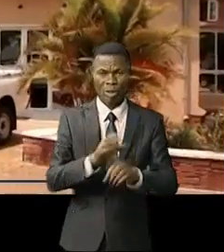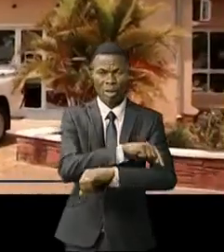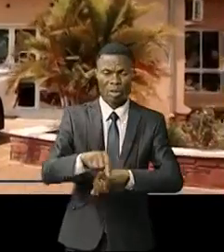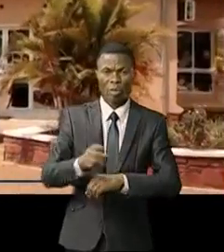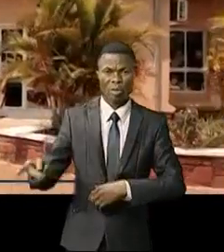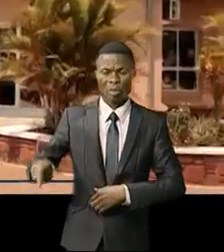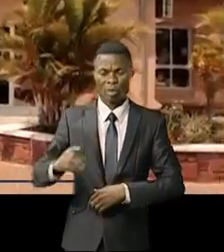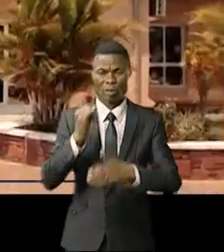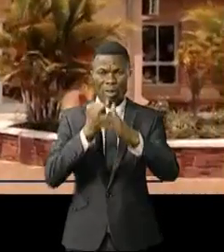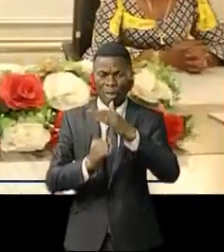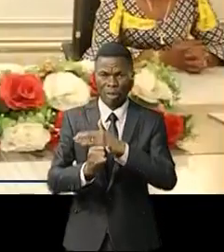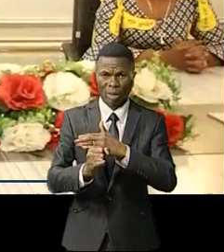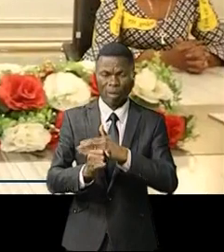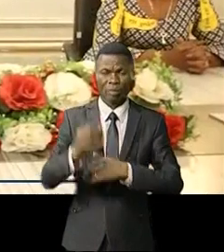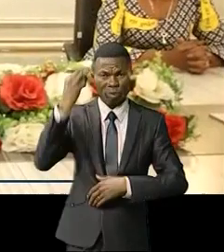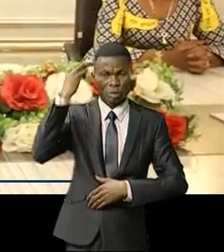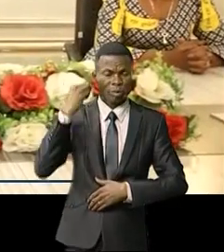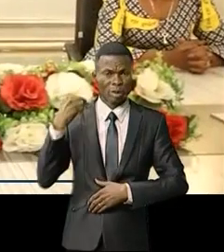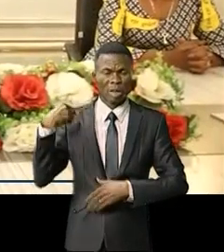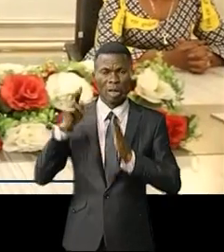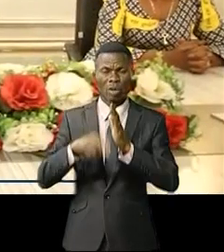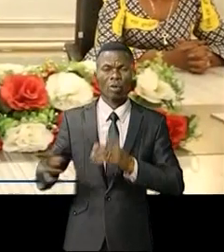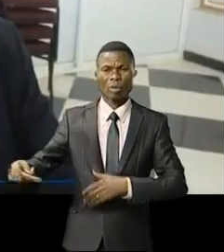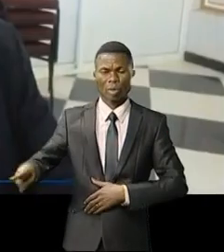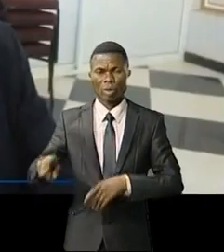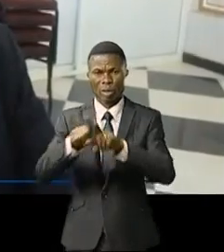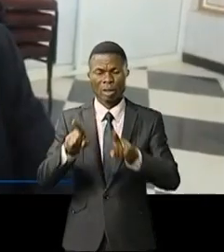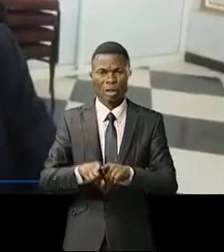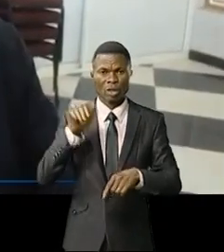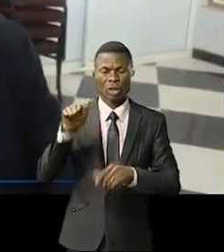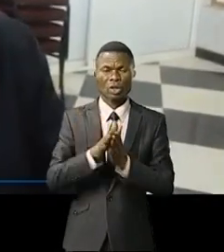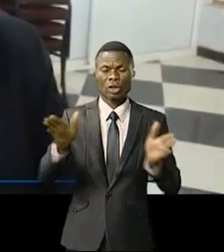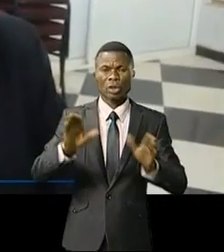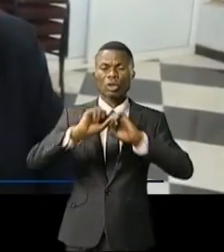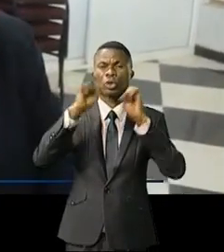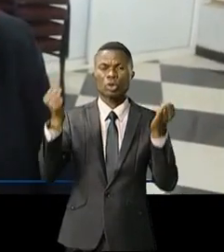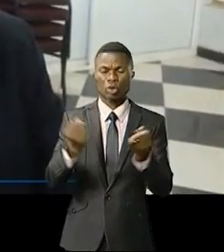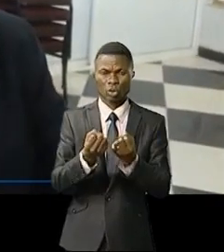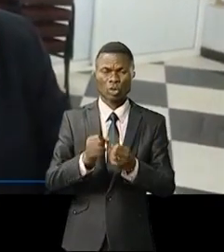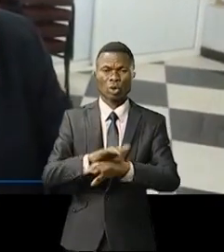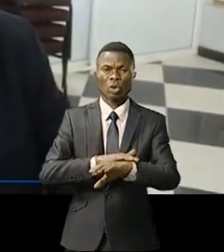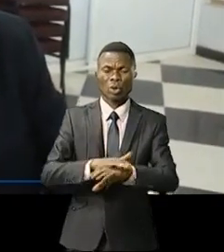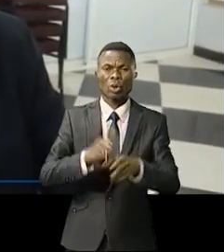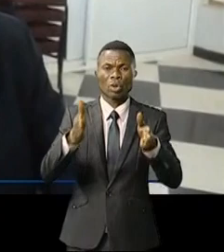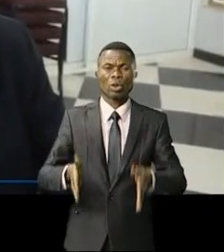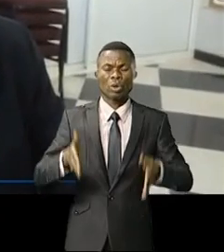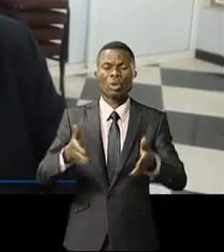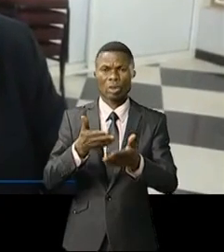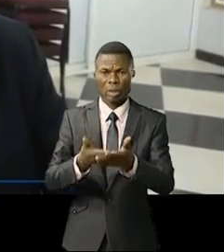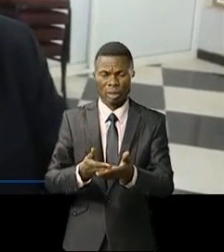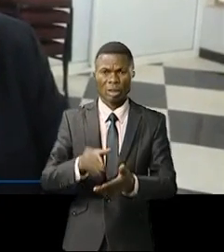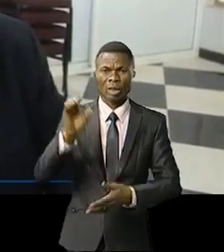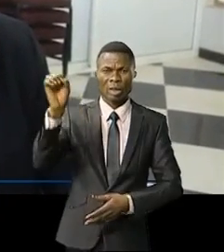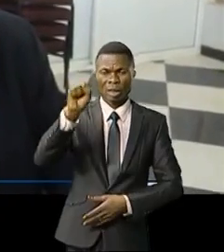provincial de l'Intérieur entre les ministres du gouvernement provincial et le directeur général de la Société nationale de chemin de fer du Congo, la